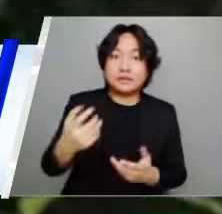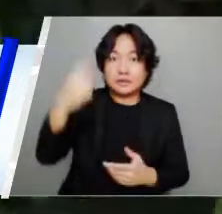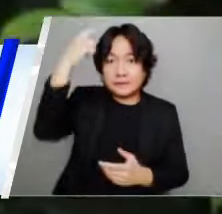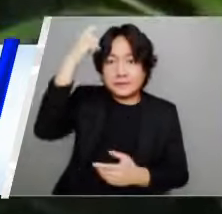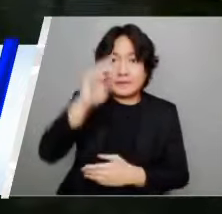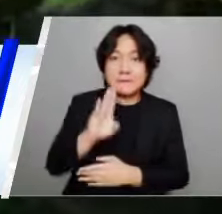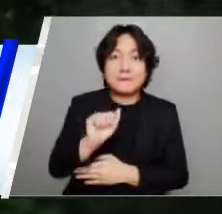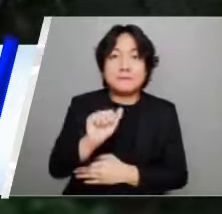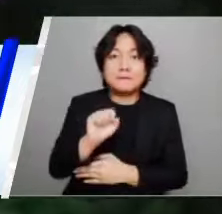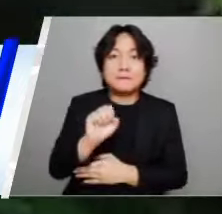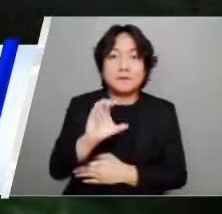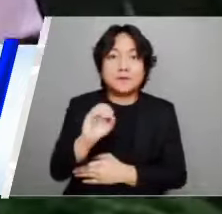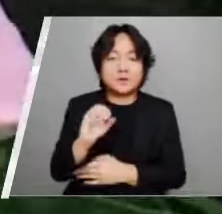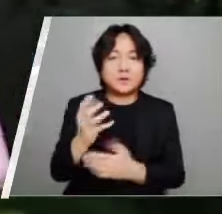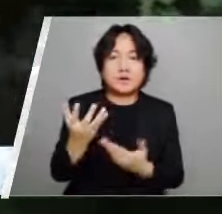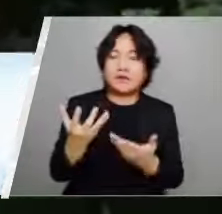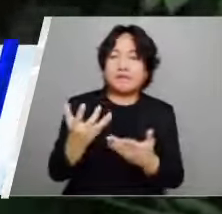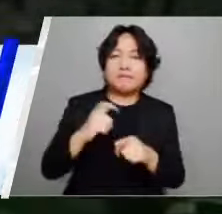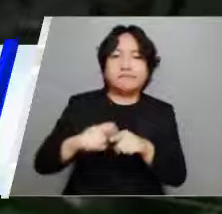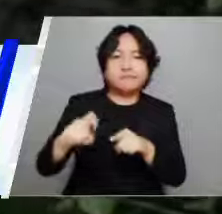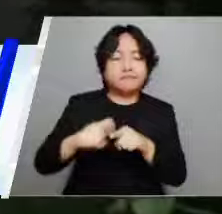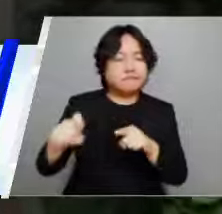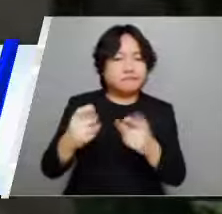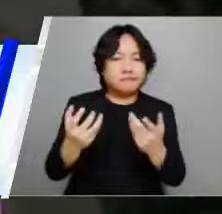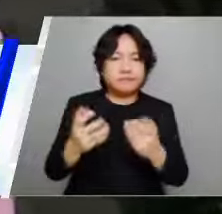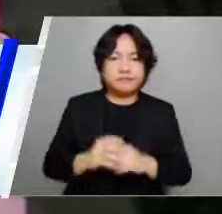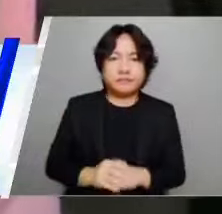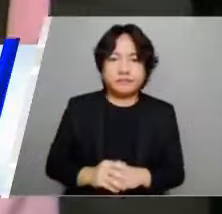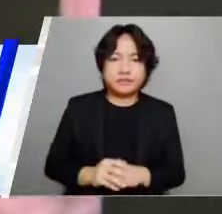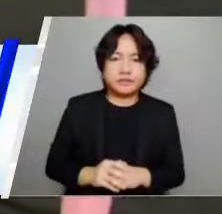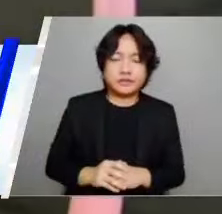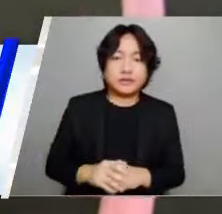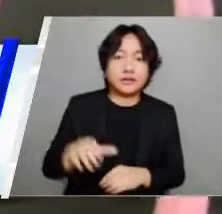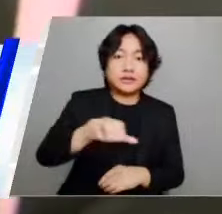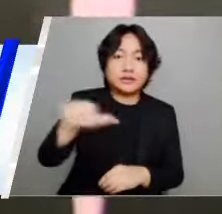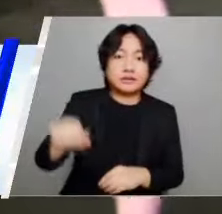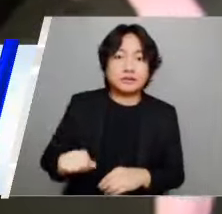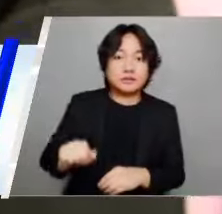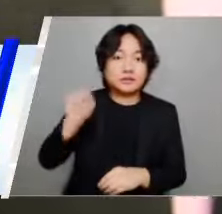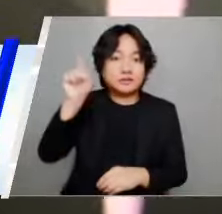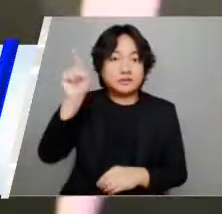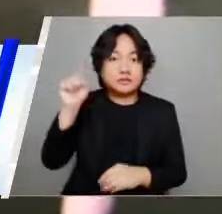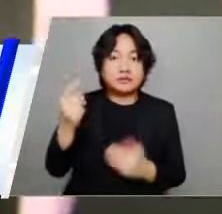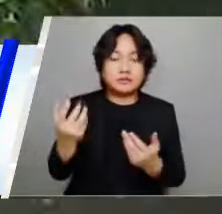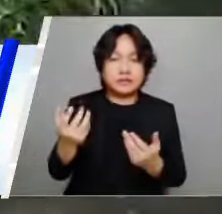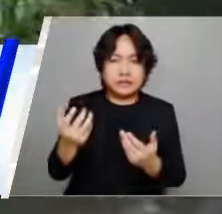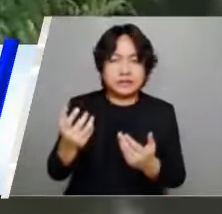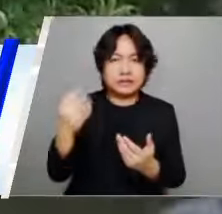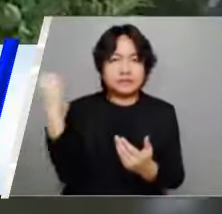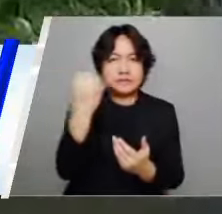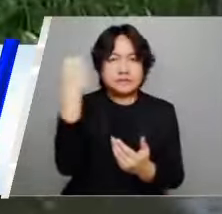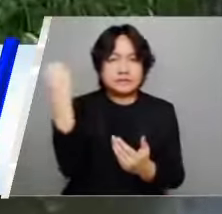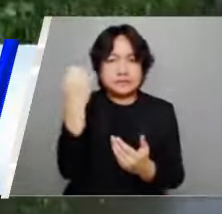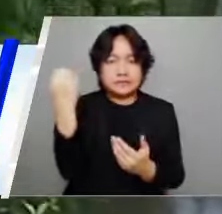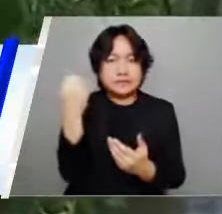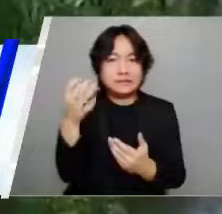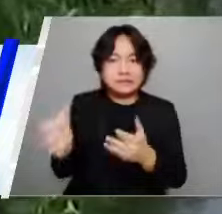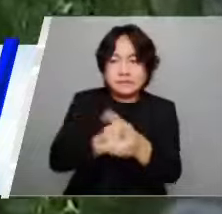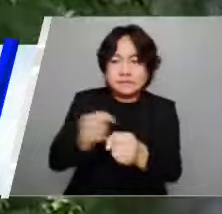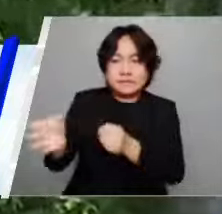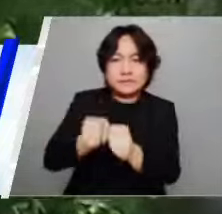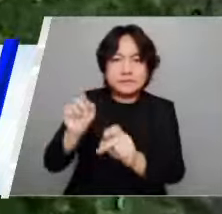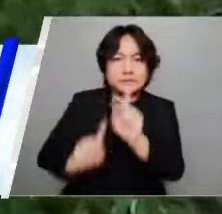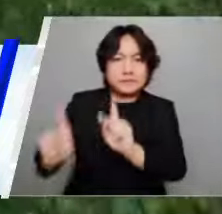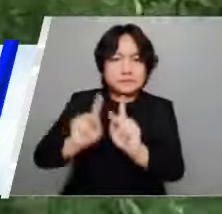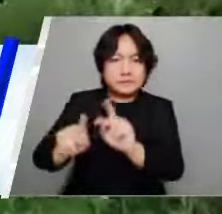nawala. Sa Gonzaga, Cagayan, dali-daling ni-rescue ang mga residente sa tabing dagat matapos pasukin ng storm surge o tubig dagat ang kanilang